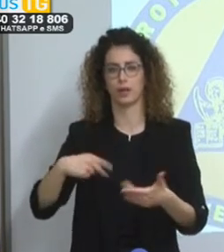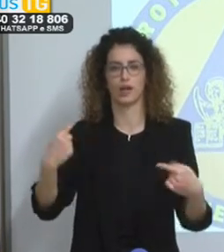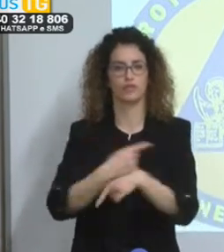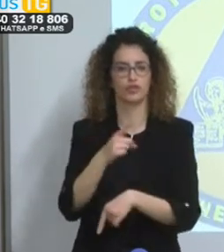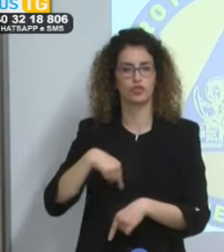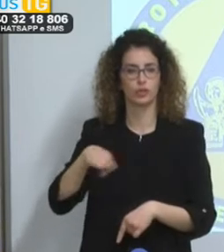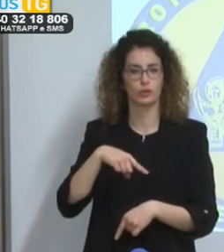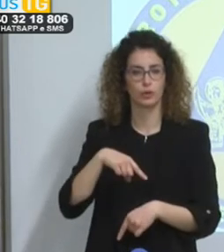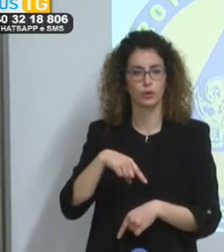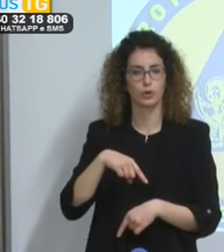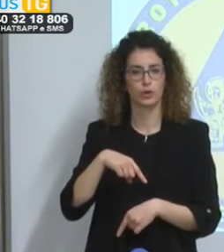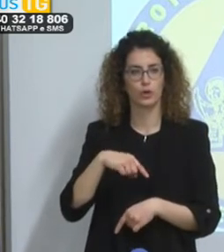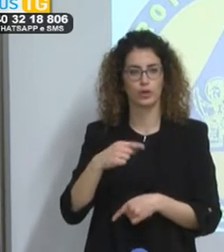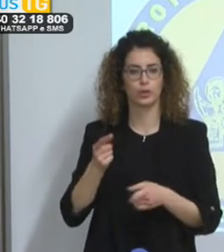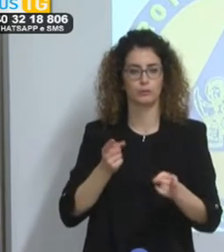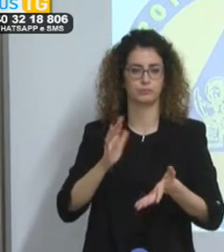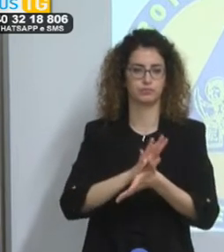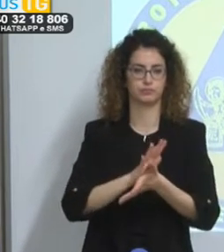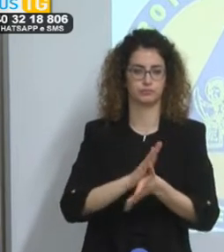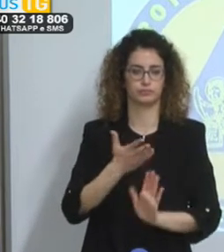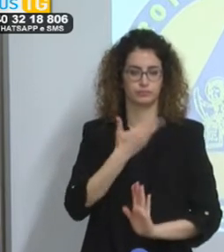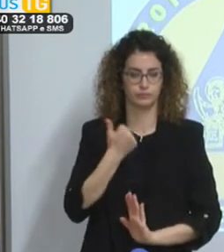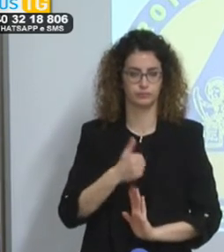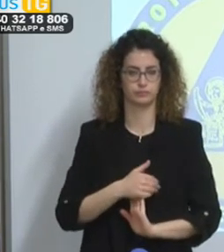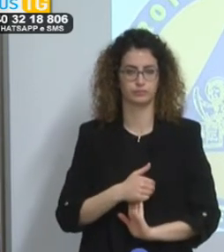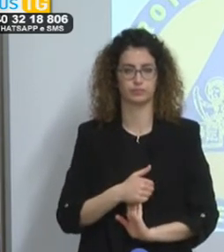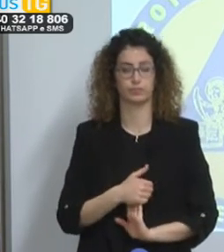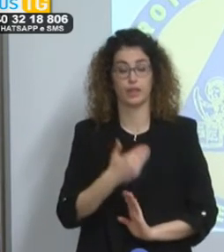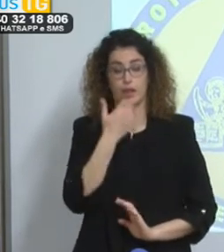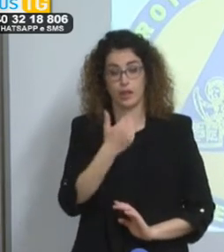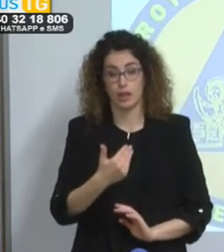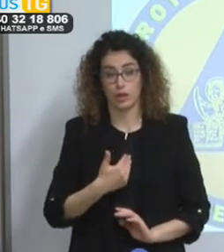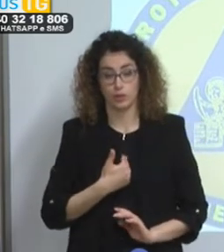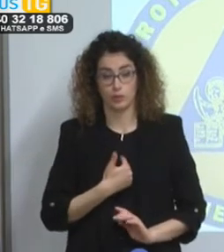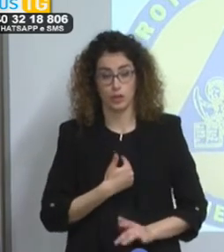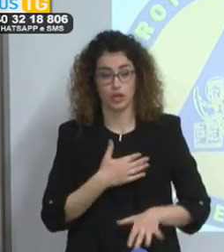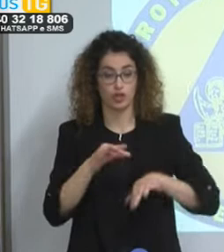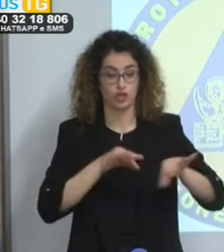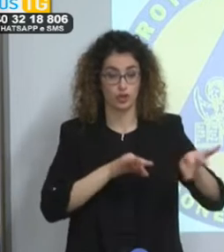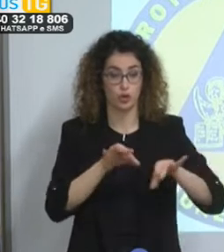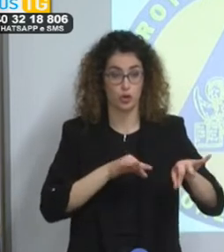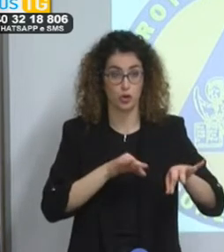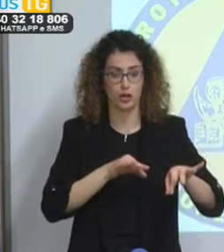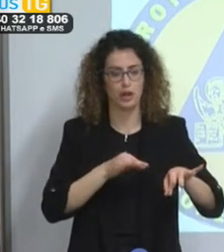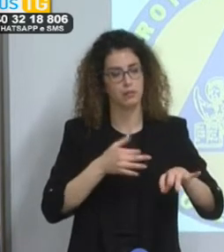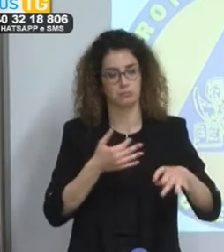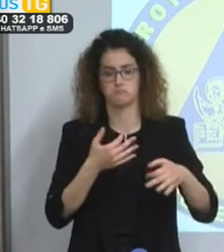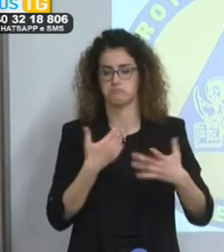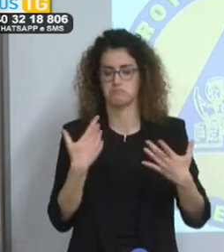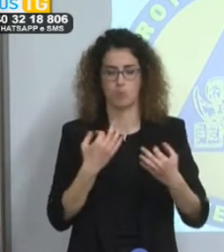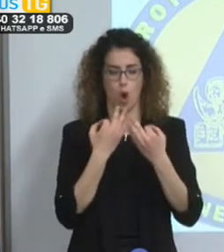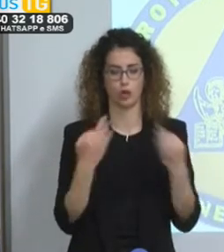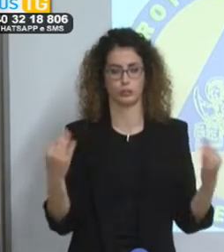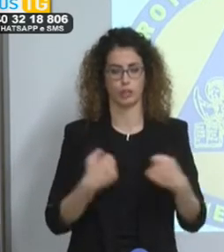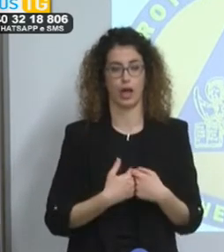del contrattuale perché abbiamo scartati. Secondo me è stata fatta un'ottima gestione da parte dei nostri. Vi ricordo sempre che in